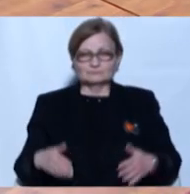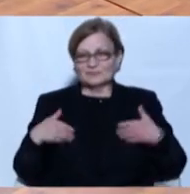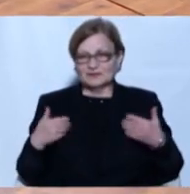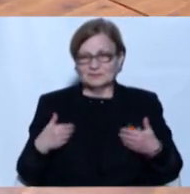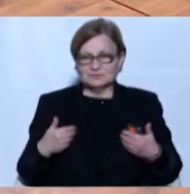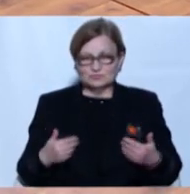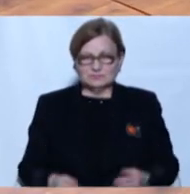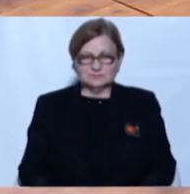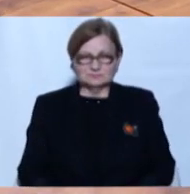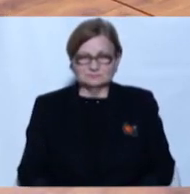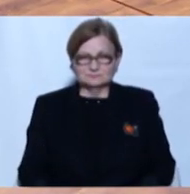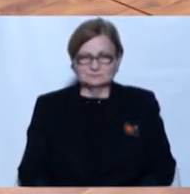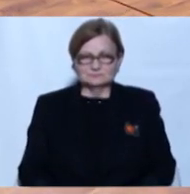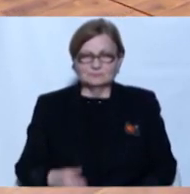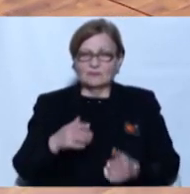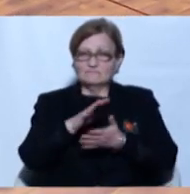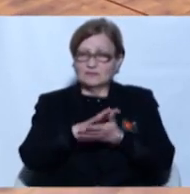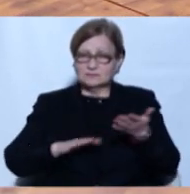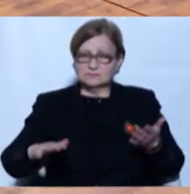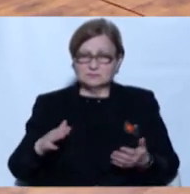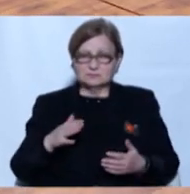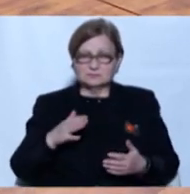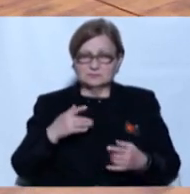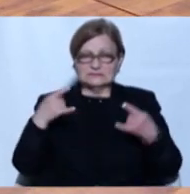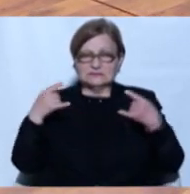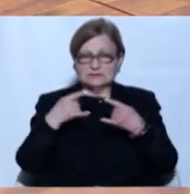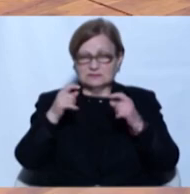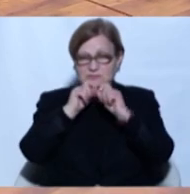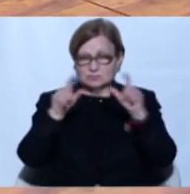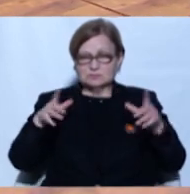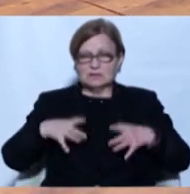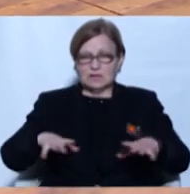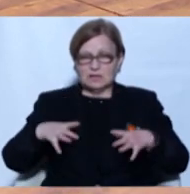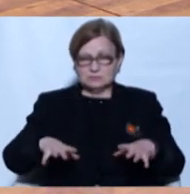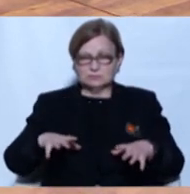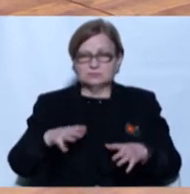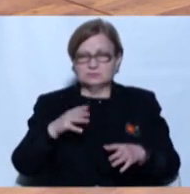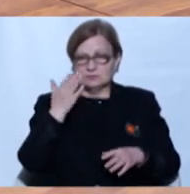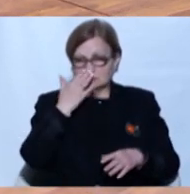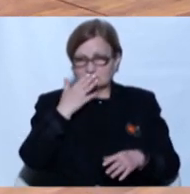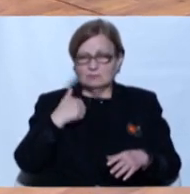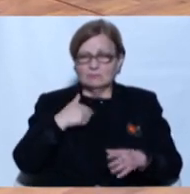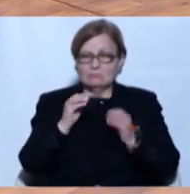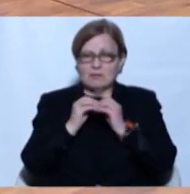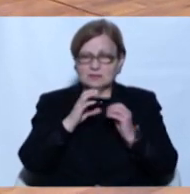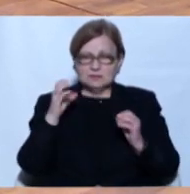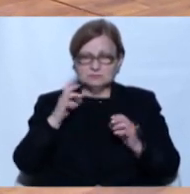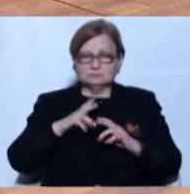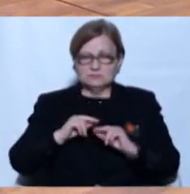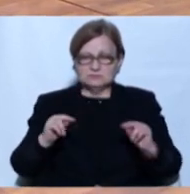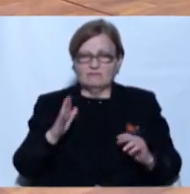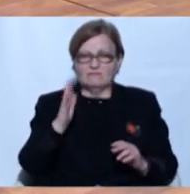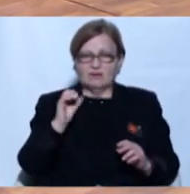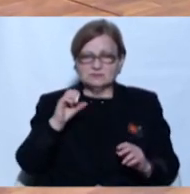გამარჯობათ. ვაგრძელებთ ტელესკოლის ქართულის გაკვეთილებს. მე ვარ მეოთხე კლასის მასწავლებელი ვასილ